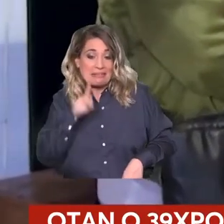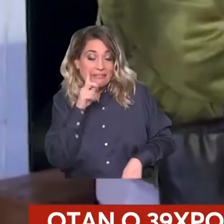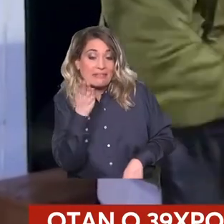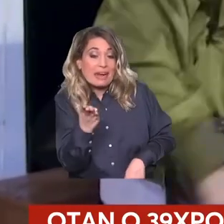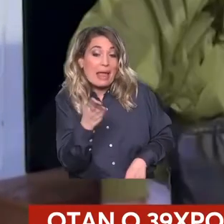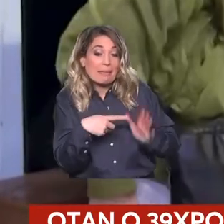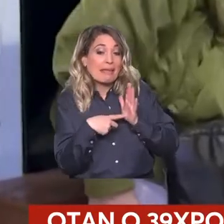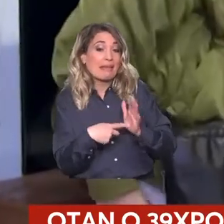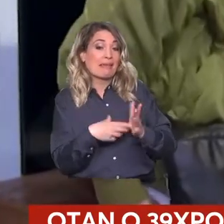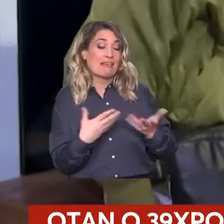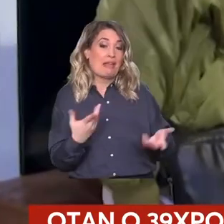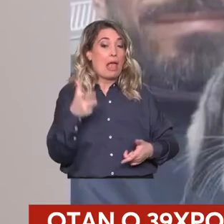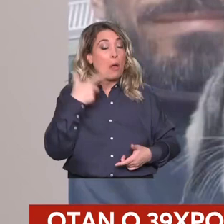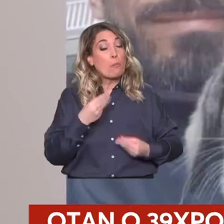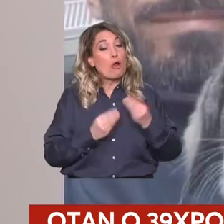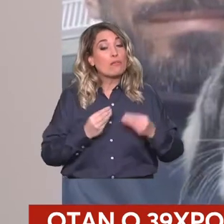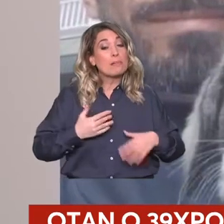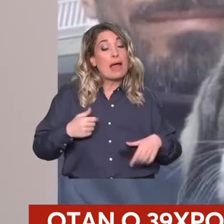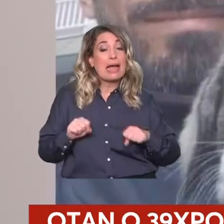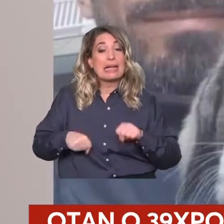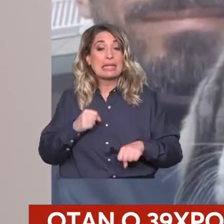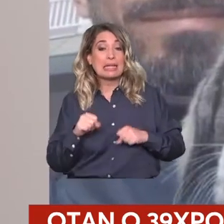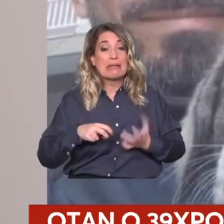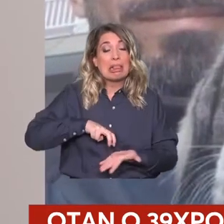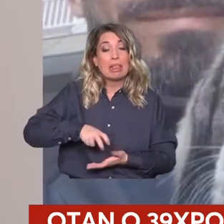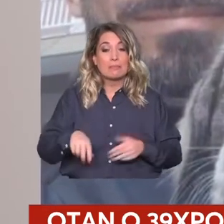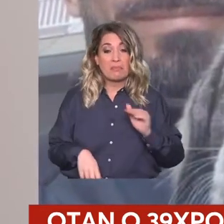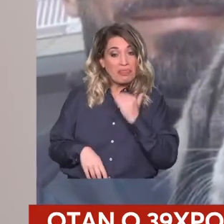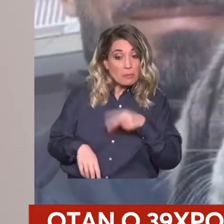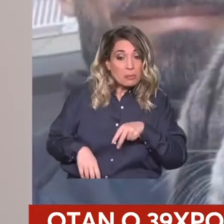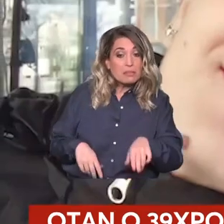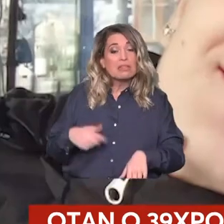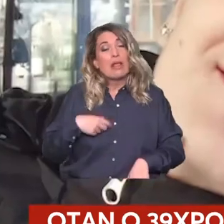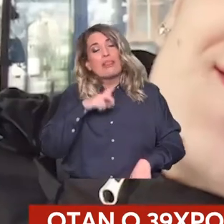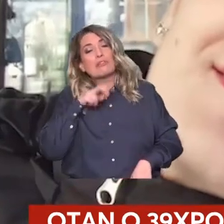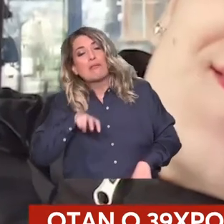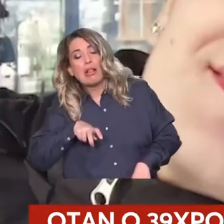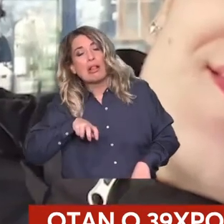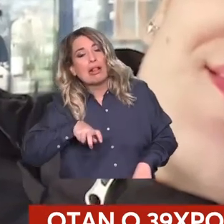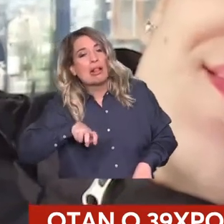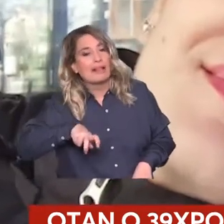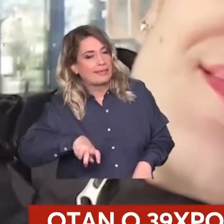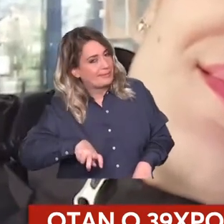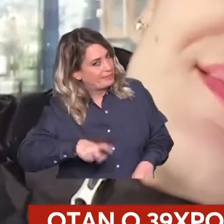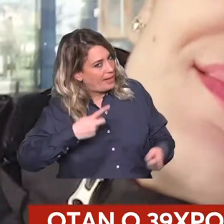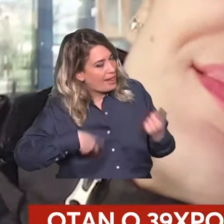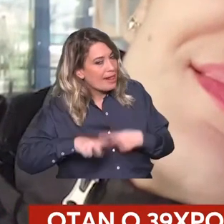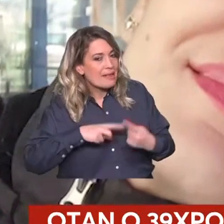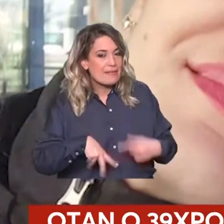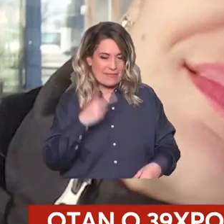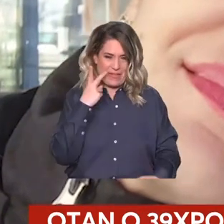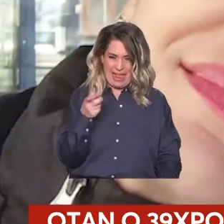να δείξει πως έχει κινητικά προβλήματα. Δεν μπορείτε να περπατήσετε χωρίς μπαστούνι. Όχι, δυσκολεύω. Από την πρώτη στιγμή ήταν λαλίστατος